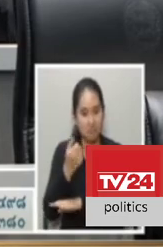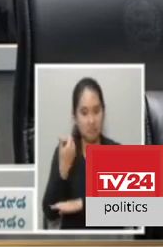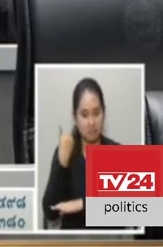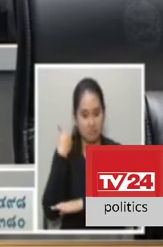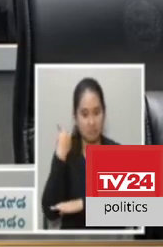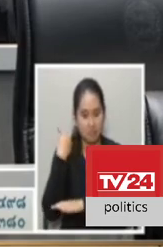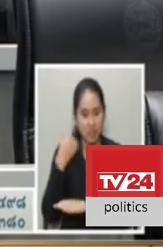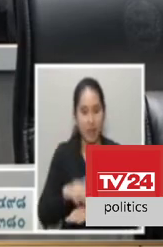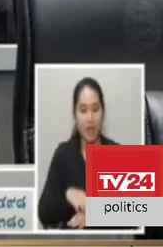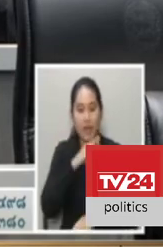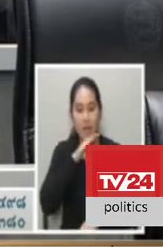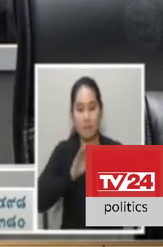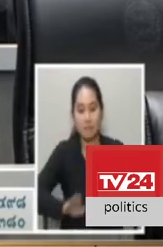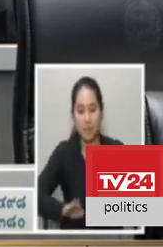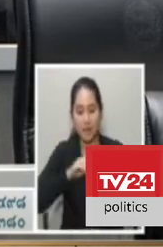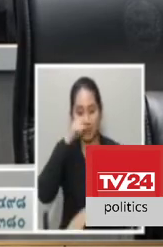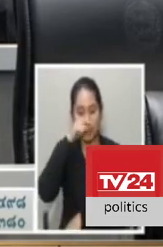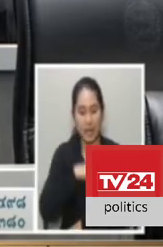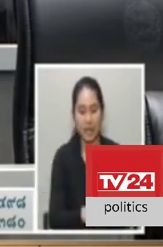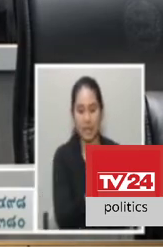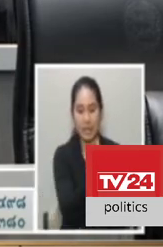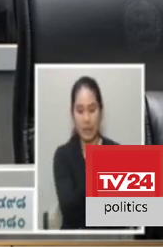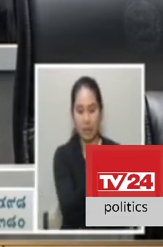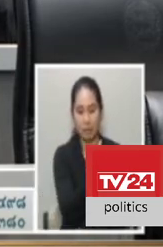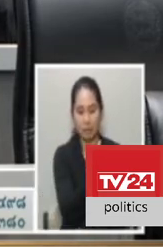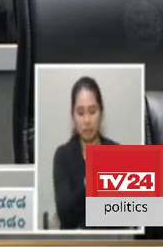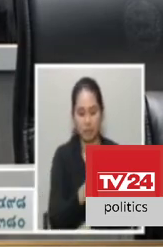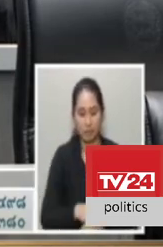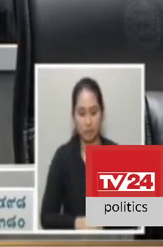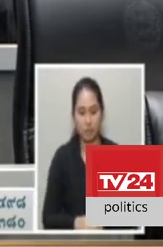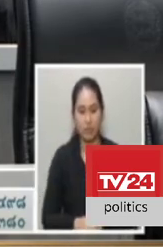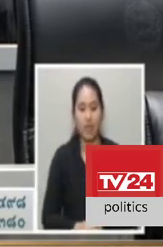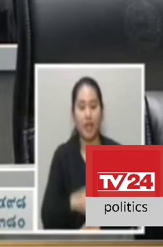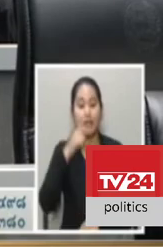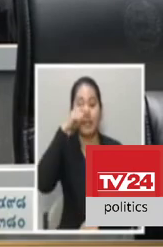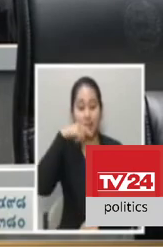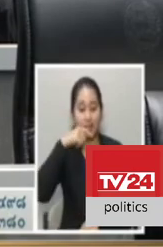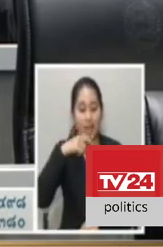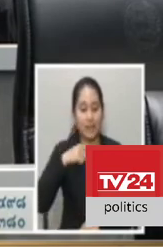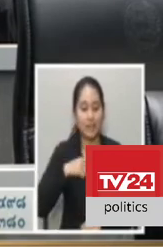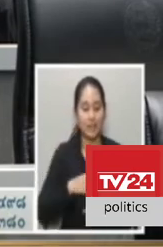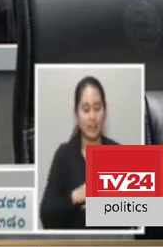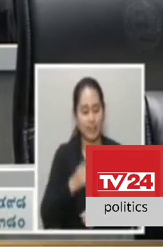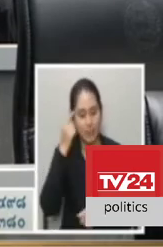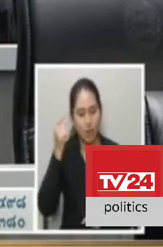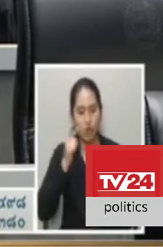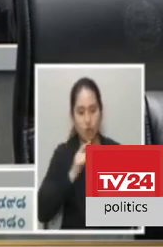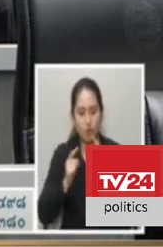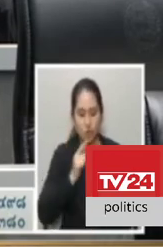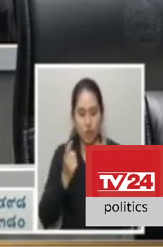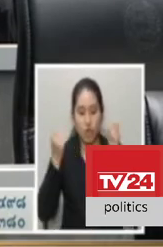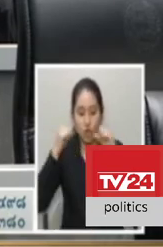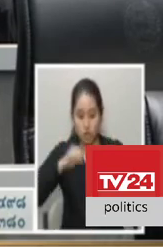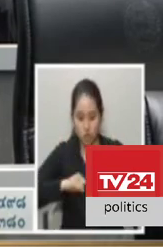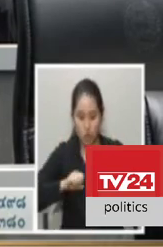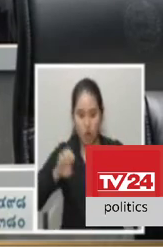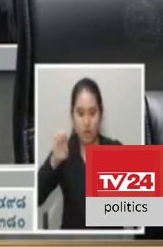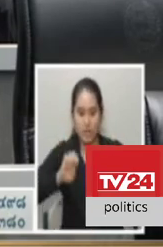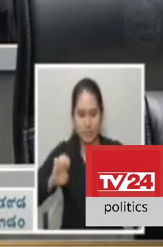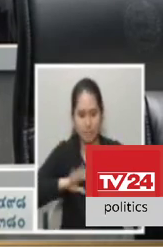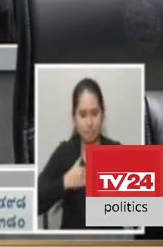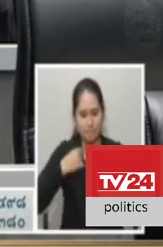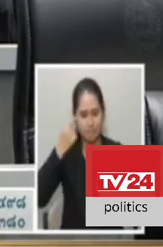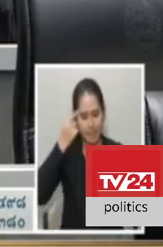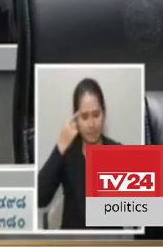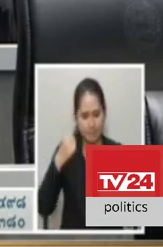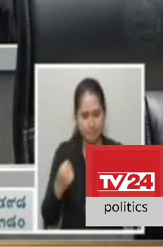เมื่อเทียบกับประเทศไทยประเทศเดียวไทยจะไปทำความตกลงเสรีทางการค้ากับสภาพยุโรปอาจจะไม่มีพลังมากพอ